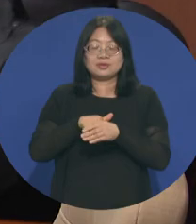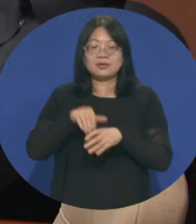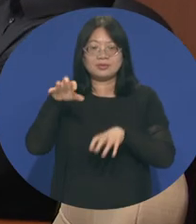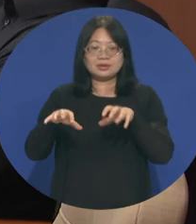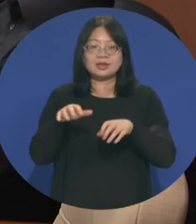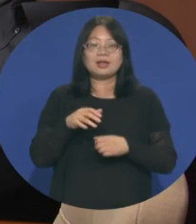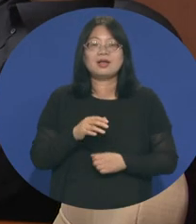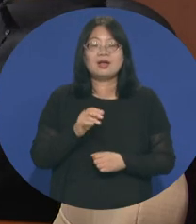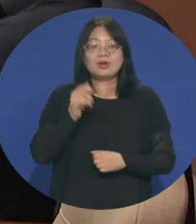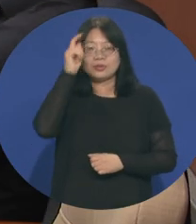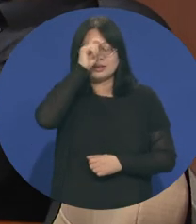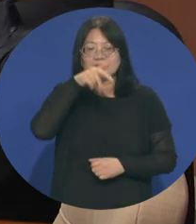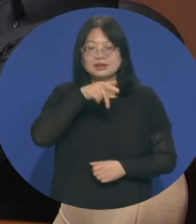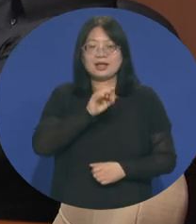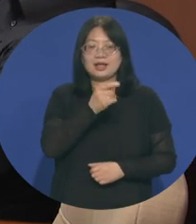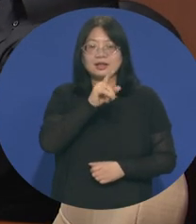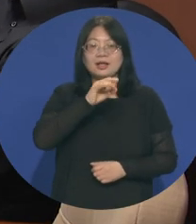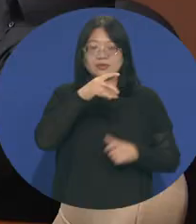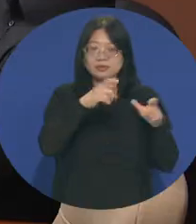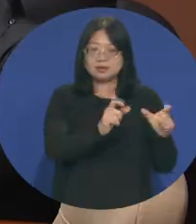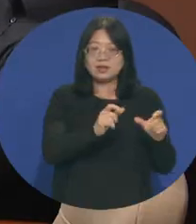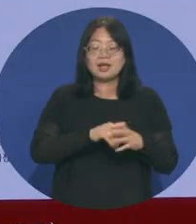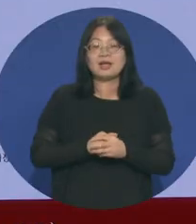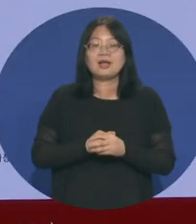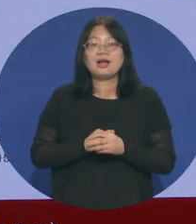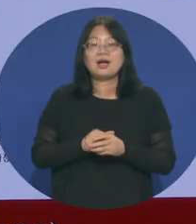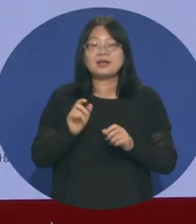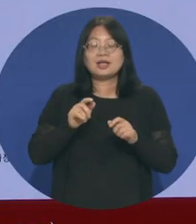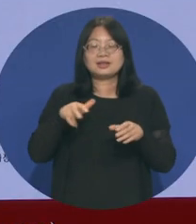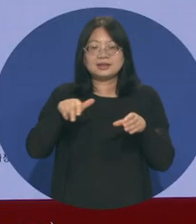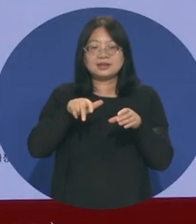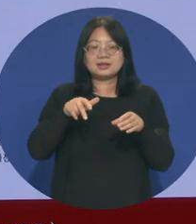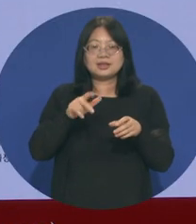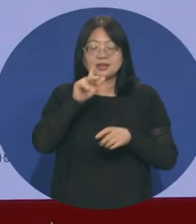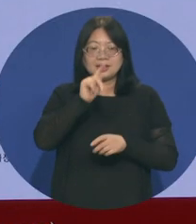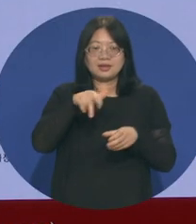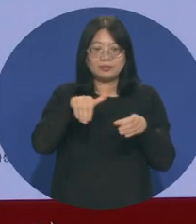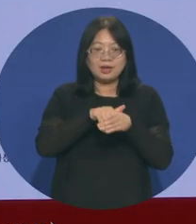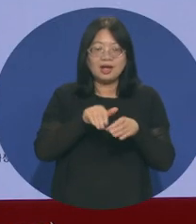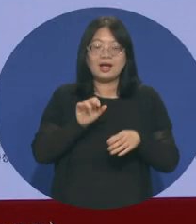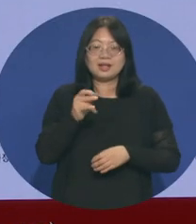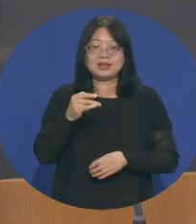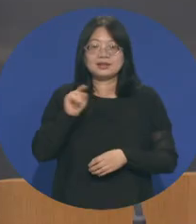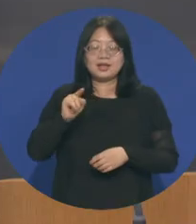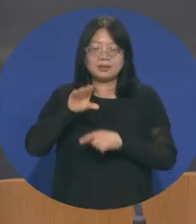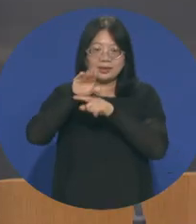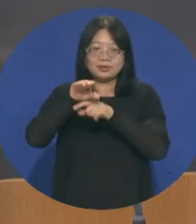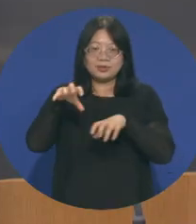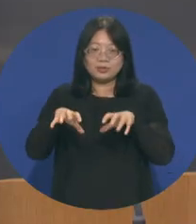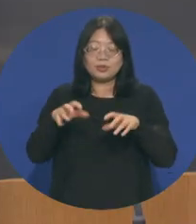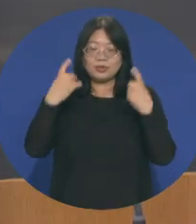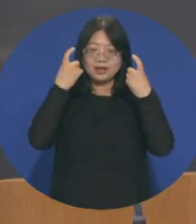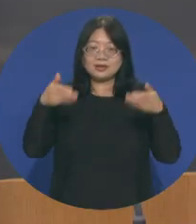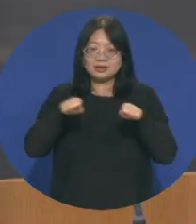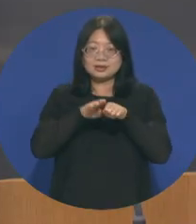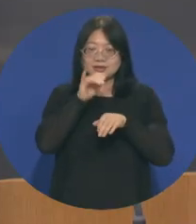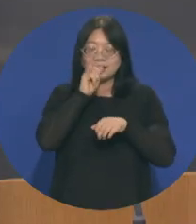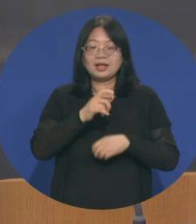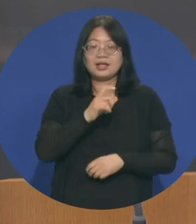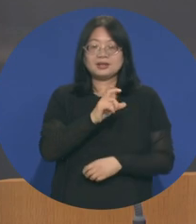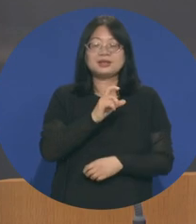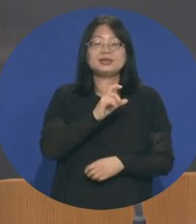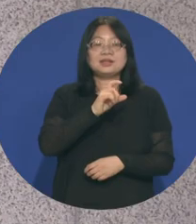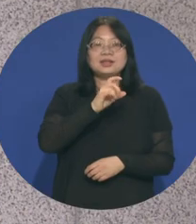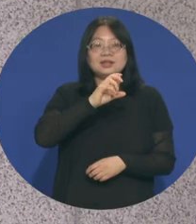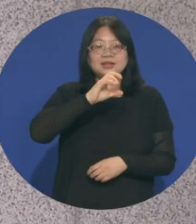밸리는 고양시 장항동 부지의 케팝 전문 아레나와 스튜디오 관광 시설을 조성하는 사업으로 경기도는 지난 6월